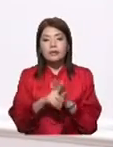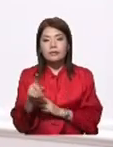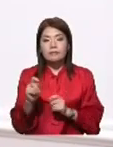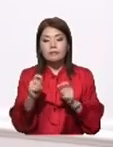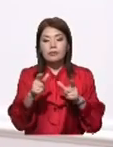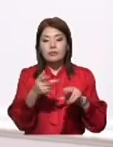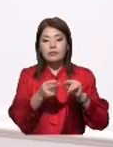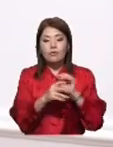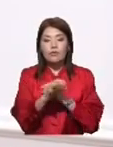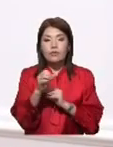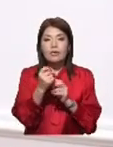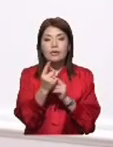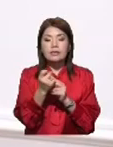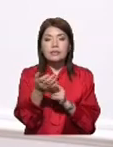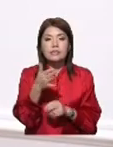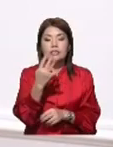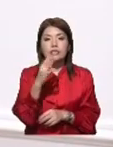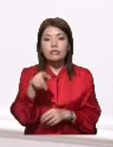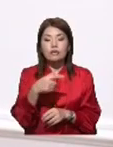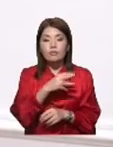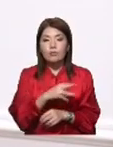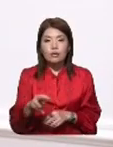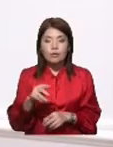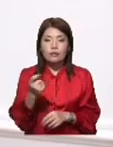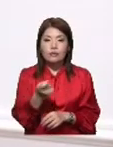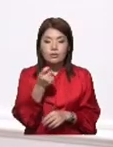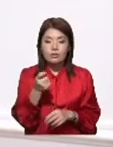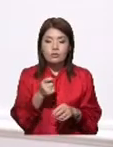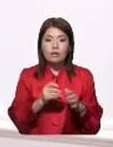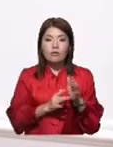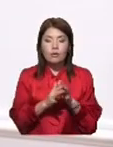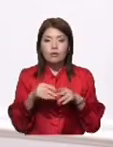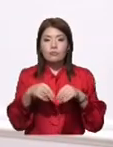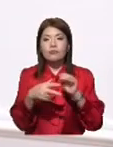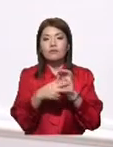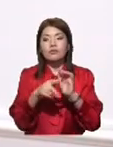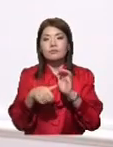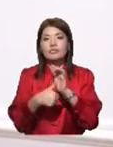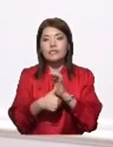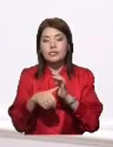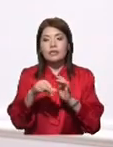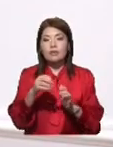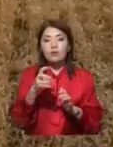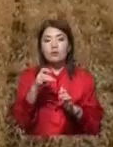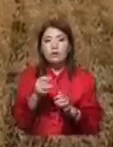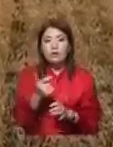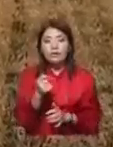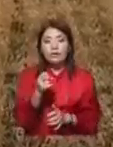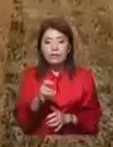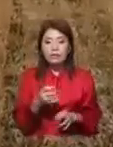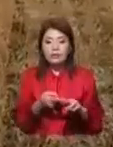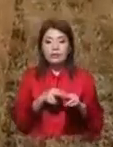В том числе 11,4 миллионов тонн пшеницы при урожайности 8,6 центнера с гектара.